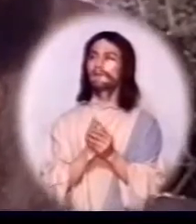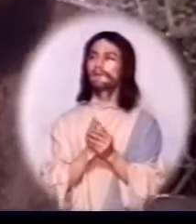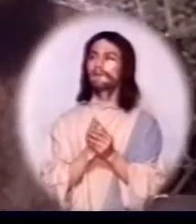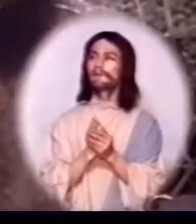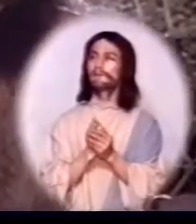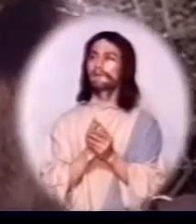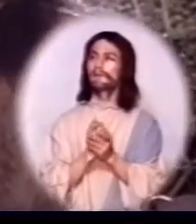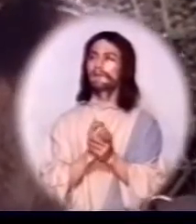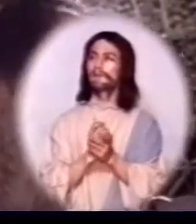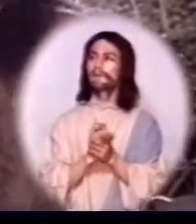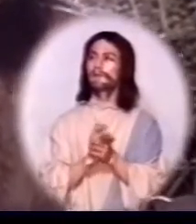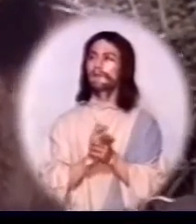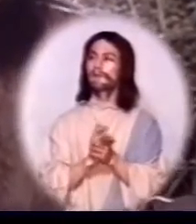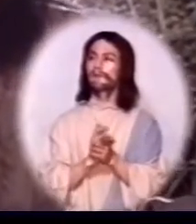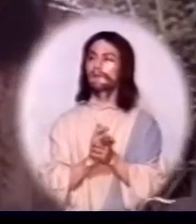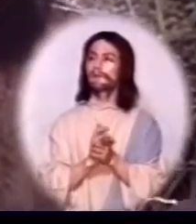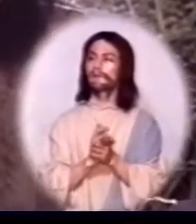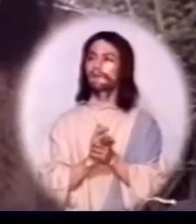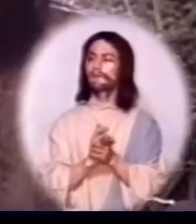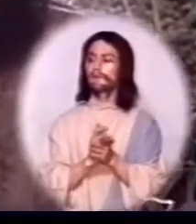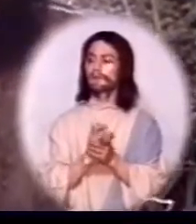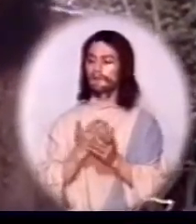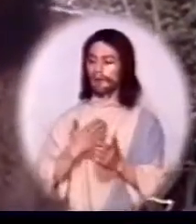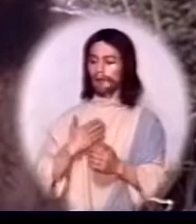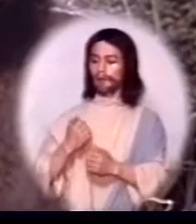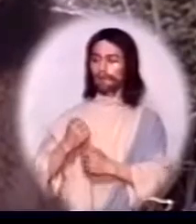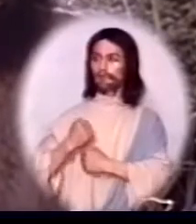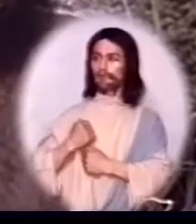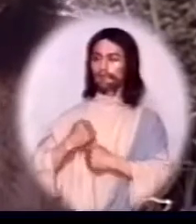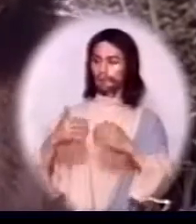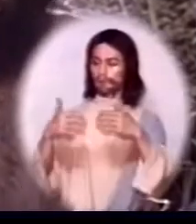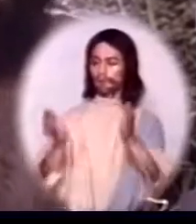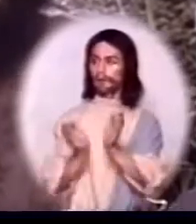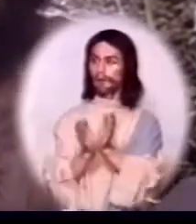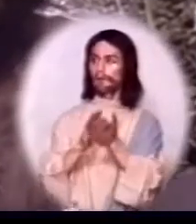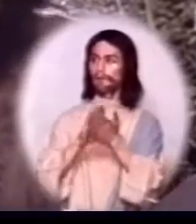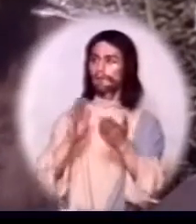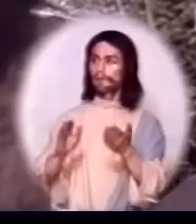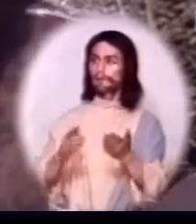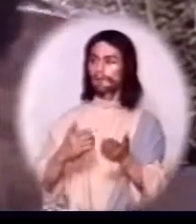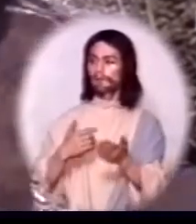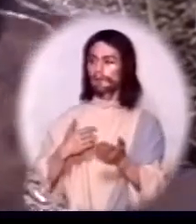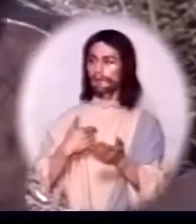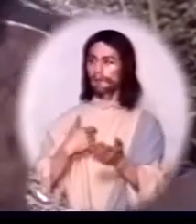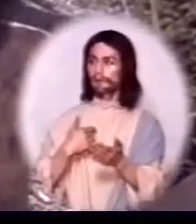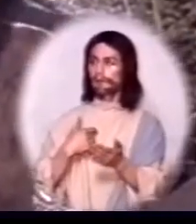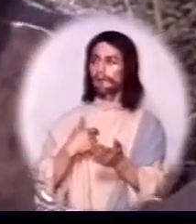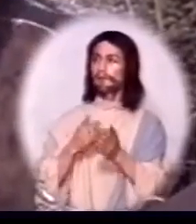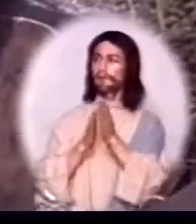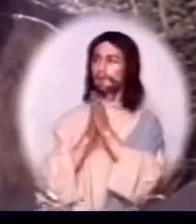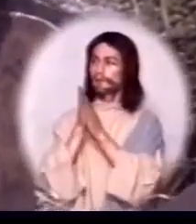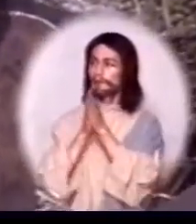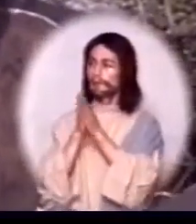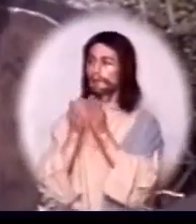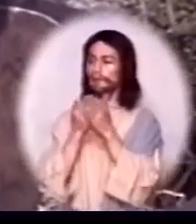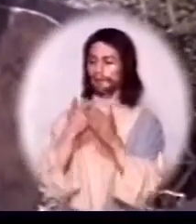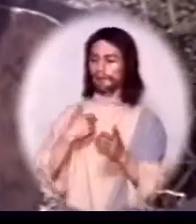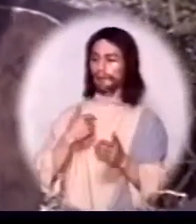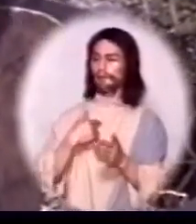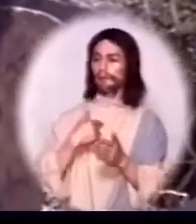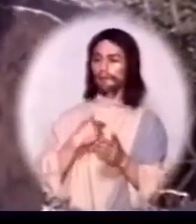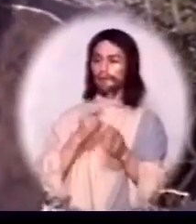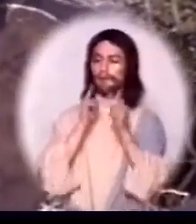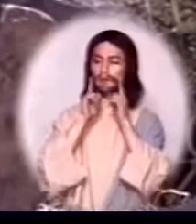군대입니다. 제비오니